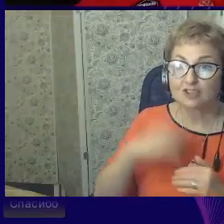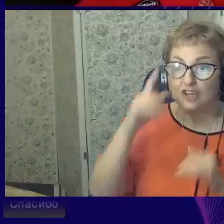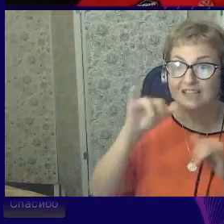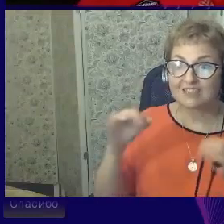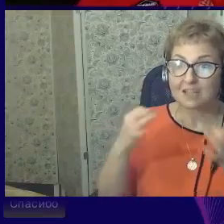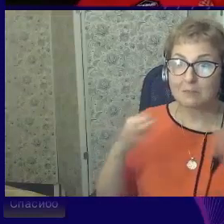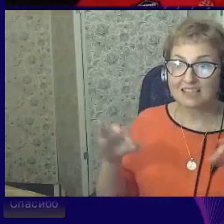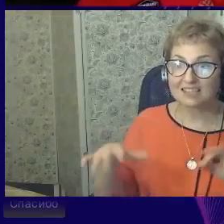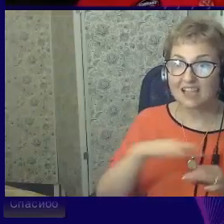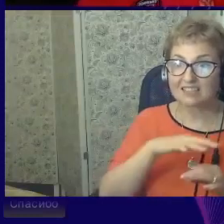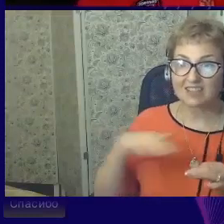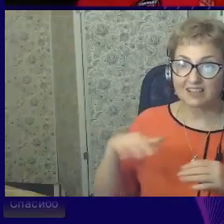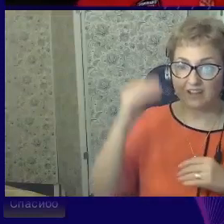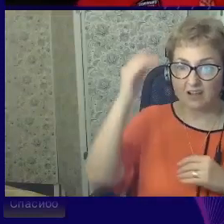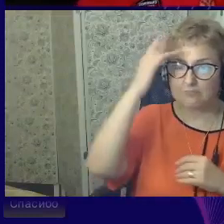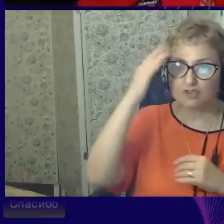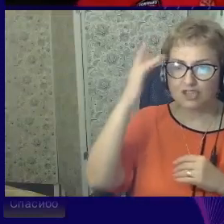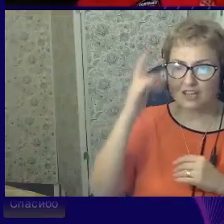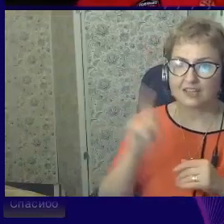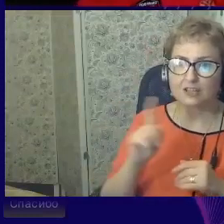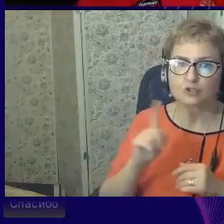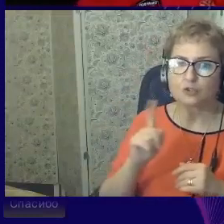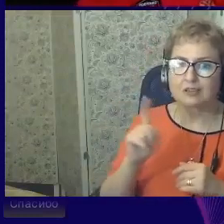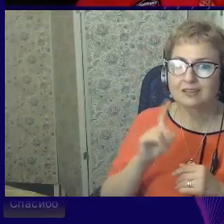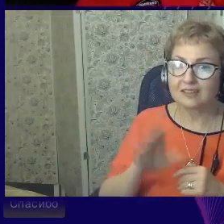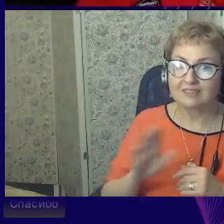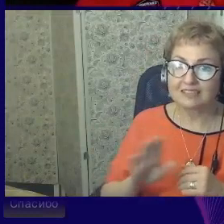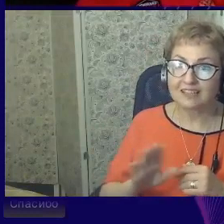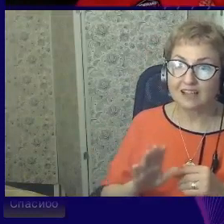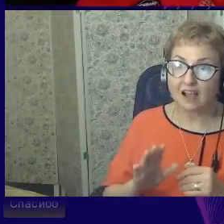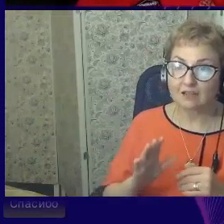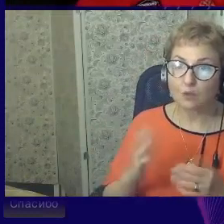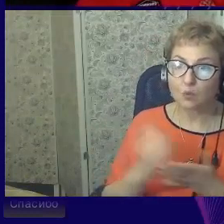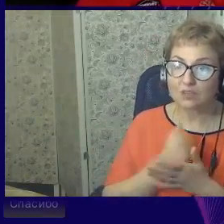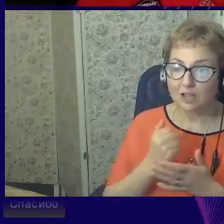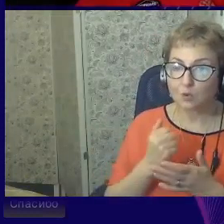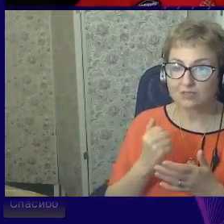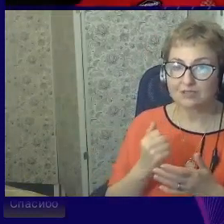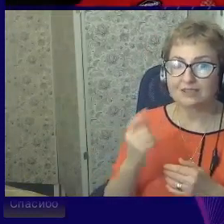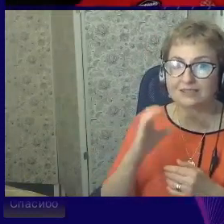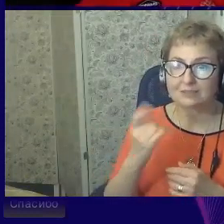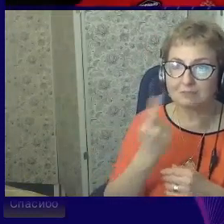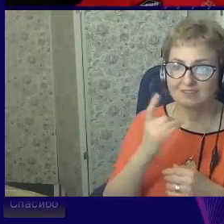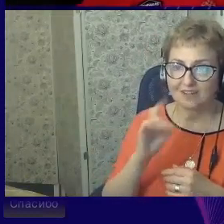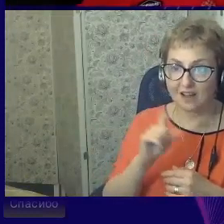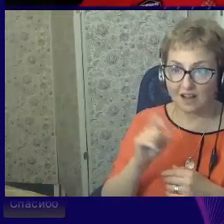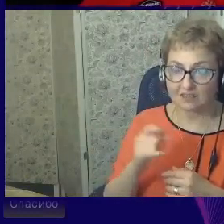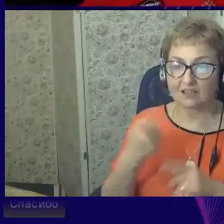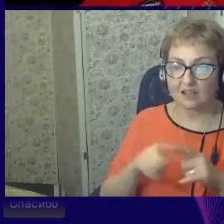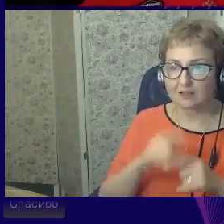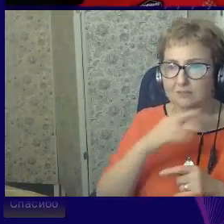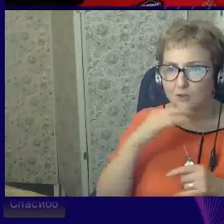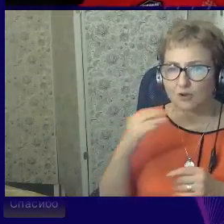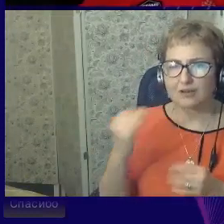развитие пространственного мышления, что не всегда удается получить с первого раза. Но для этого мы проводим